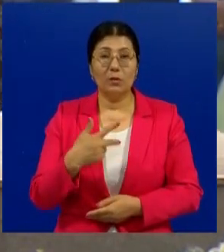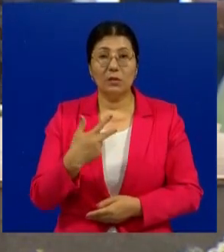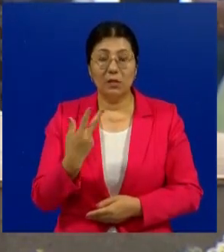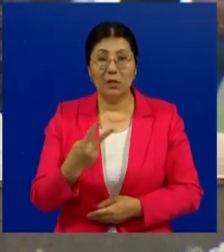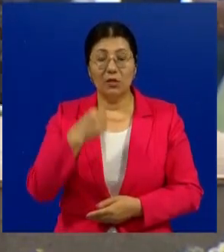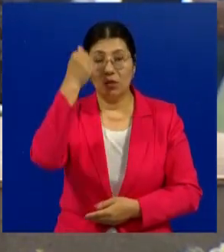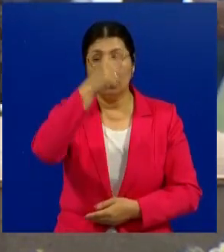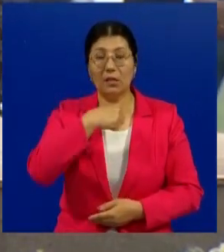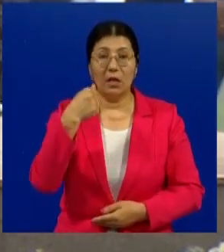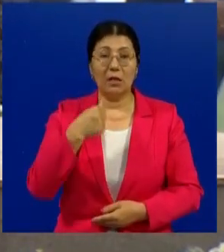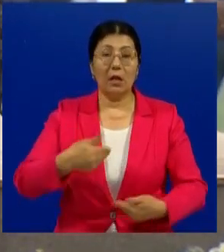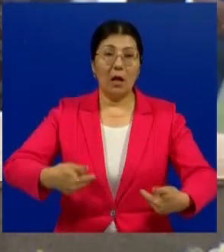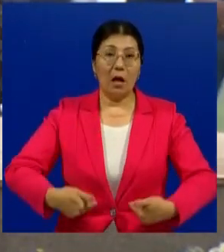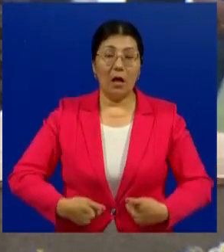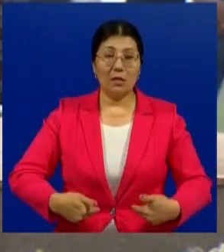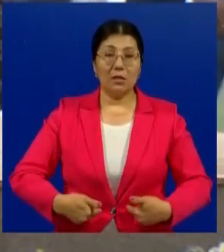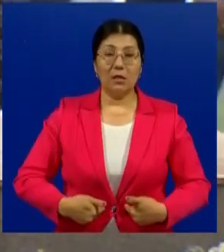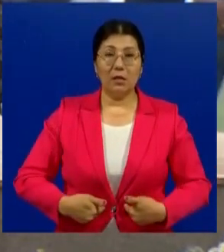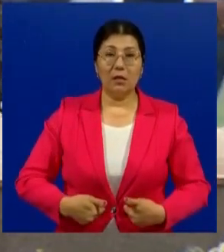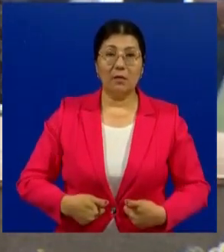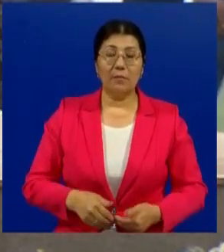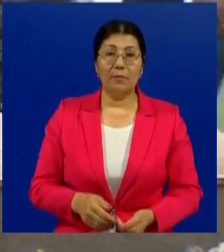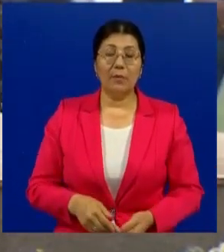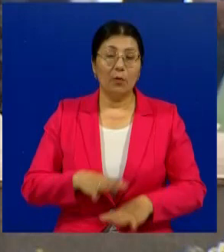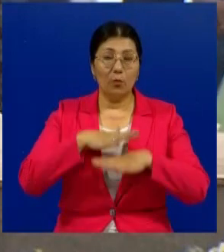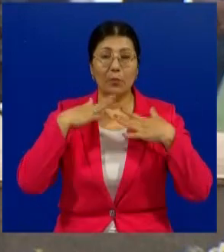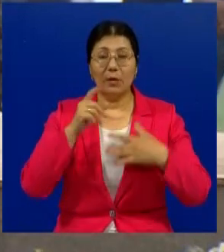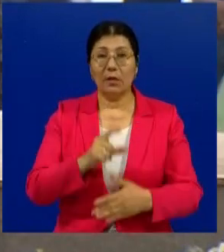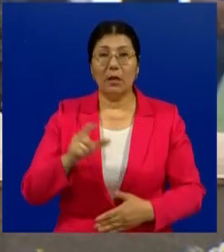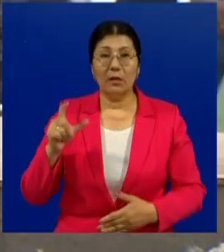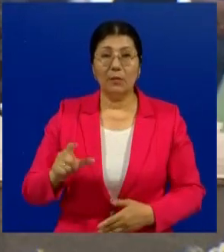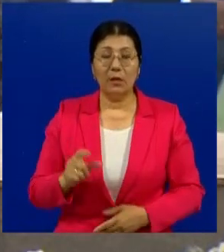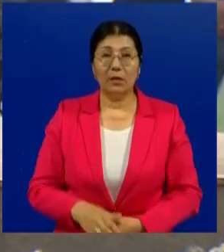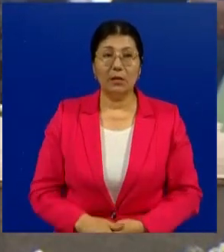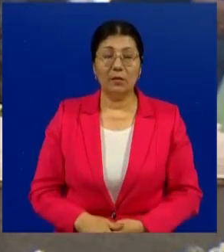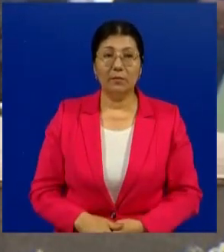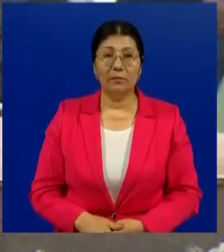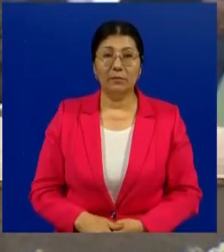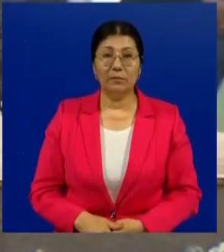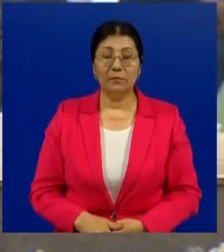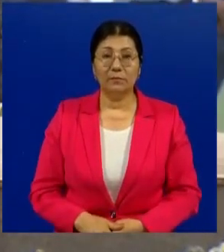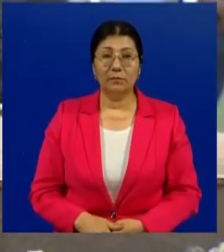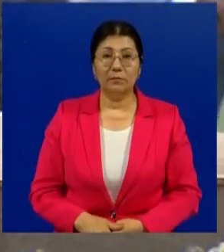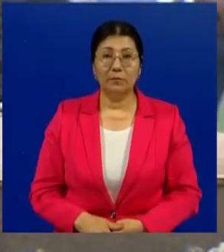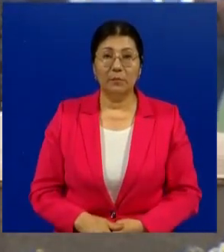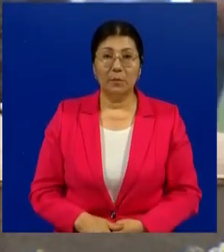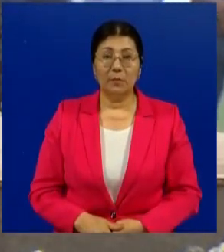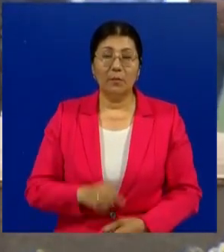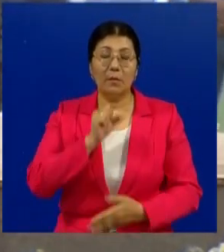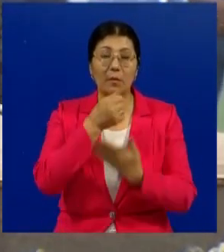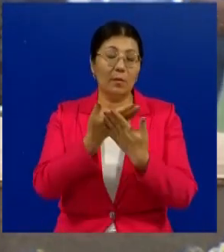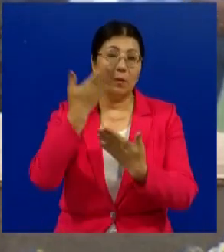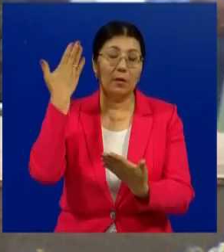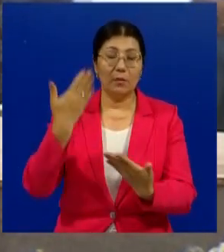30-31-32 жылдардағы аштық кезеңі қаншама біздің бабаларымызды,